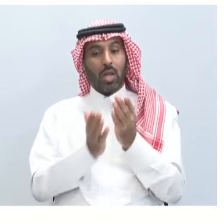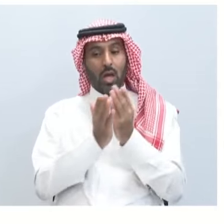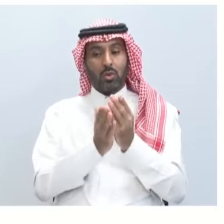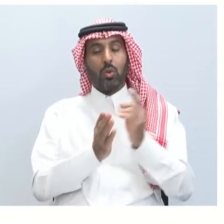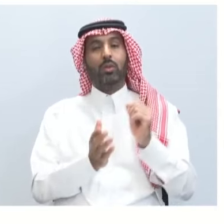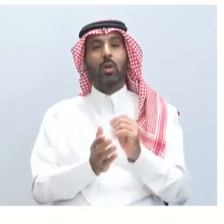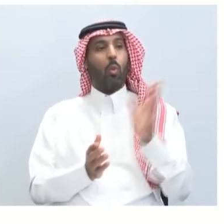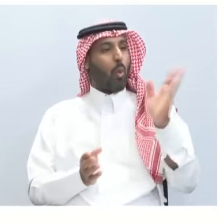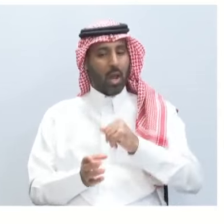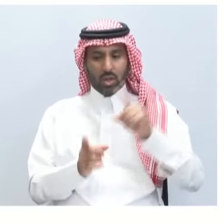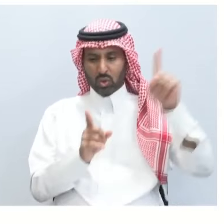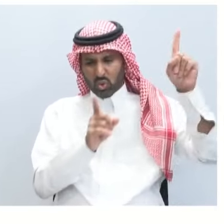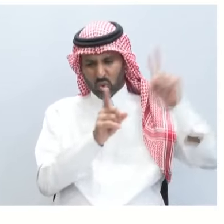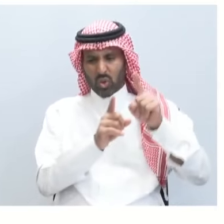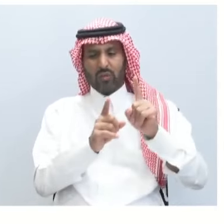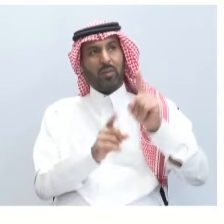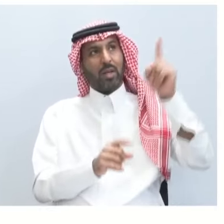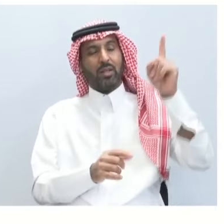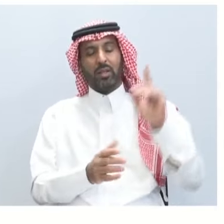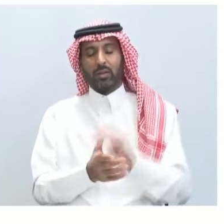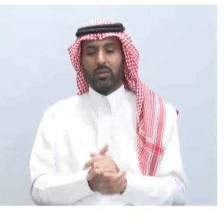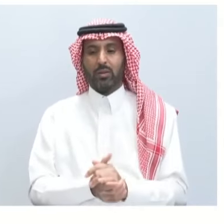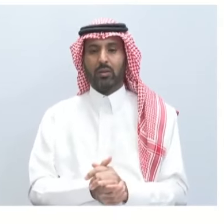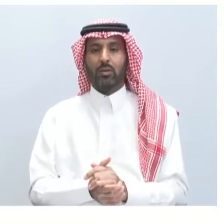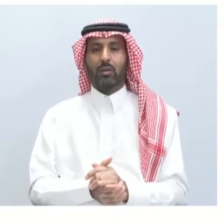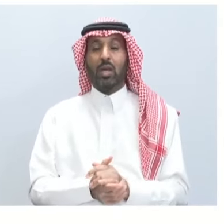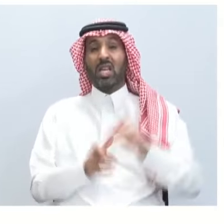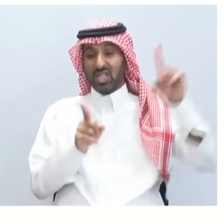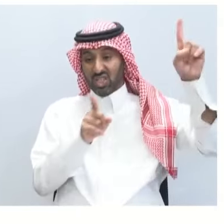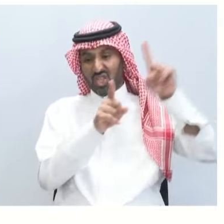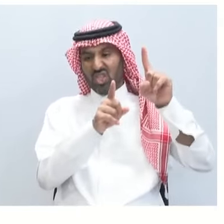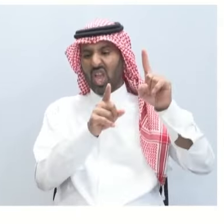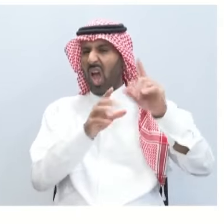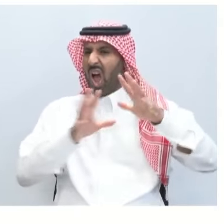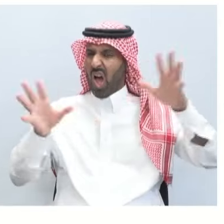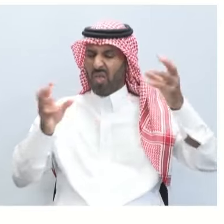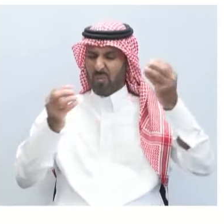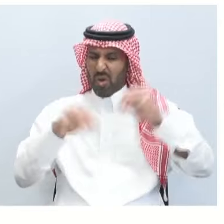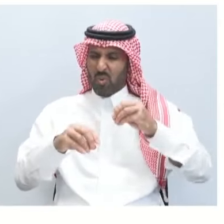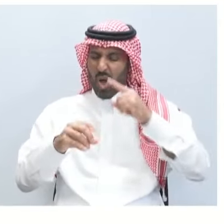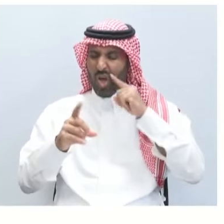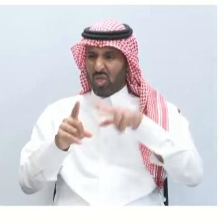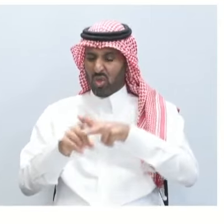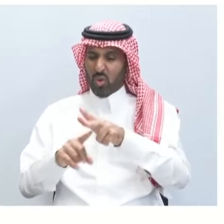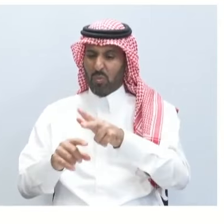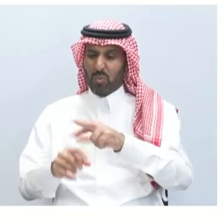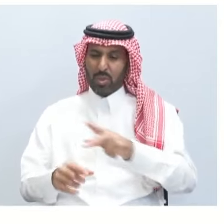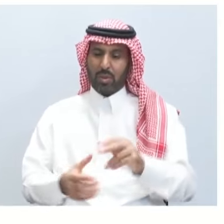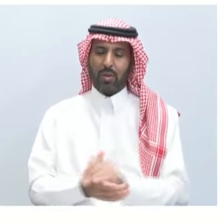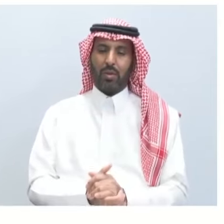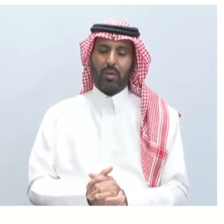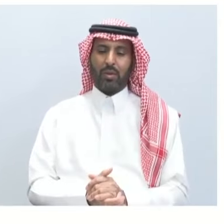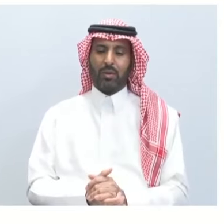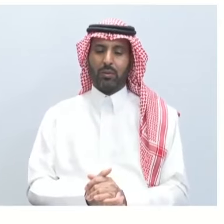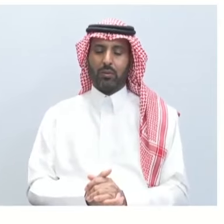لهذا هذا يبين هذه الايه تبين ان الشرك اعظم انواع الظلم ايضا بعد ذلك